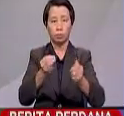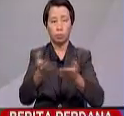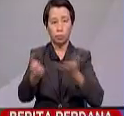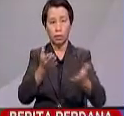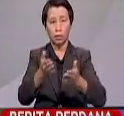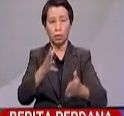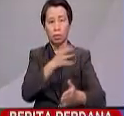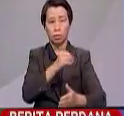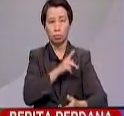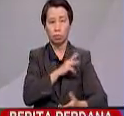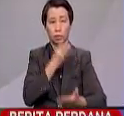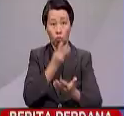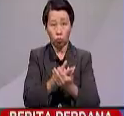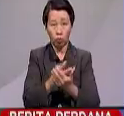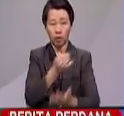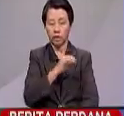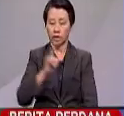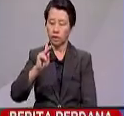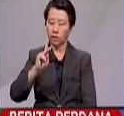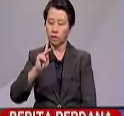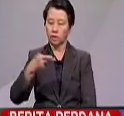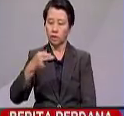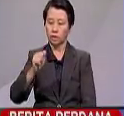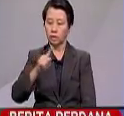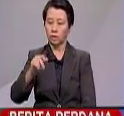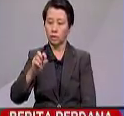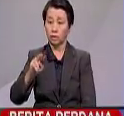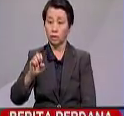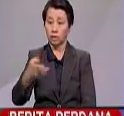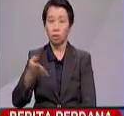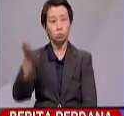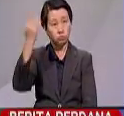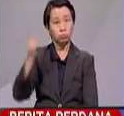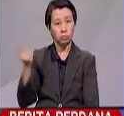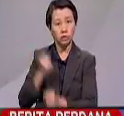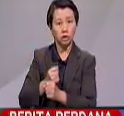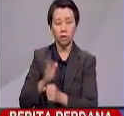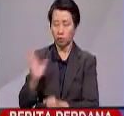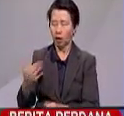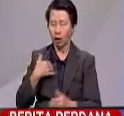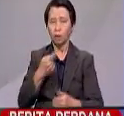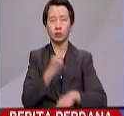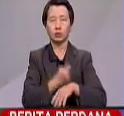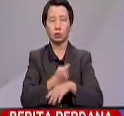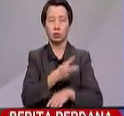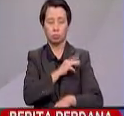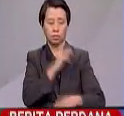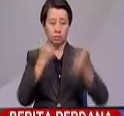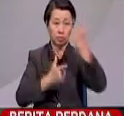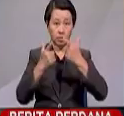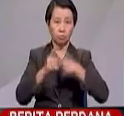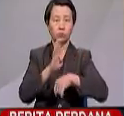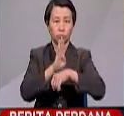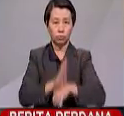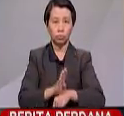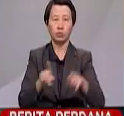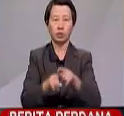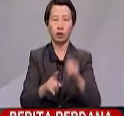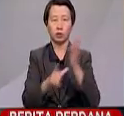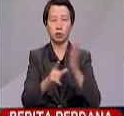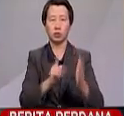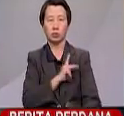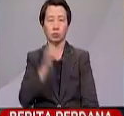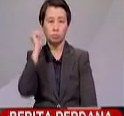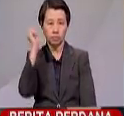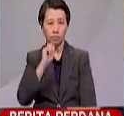Awam, Kementerian Kewangan dan Khazanah Nasional. Beliau juga pernah bertugas di Kementerian Pelancongan dan Kebudayaan sebagai Timbalan